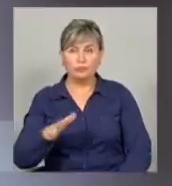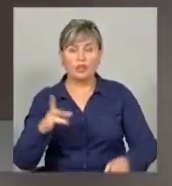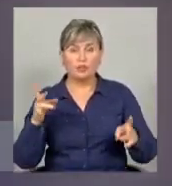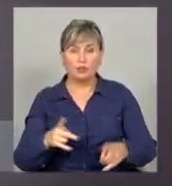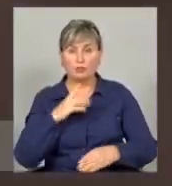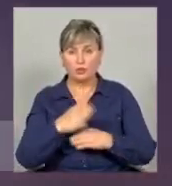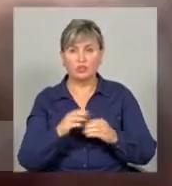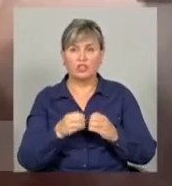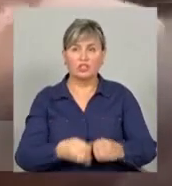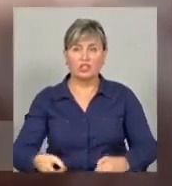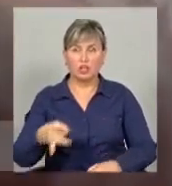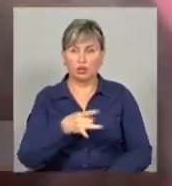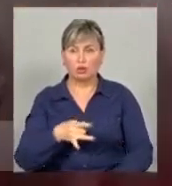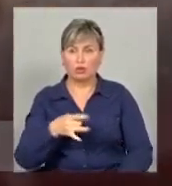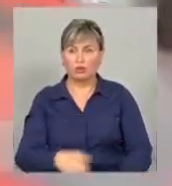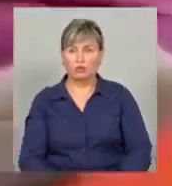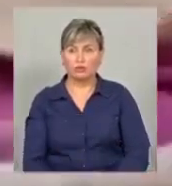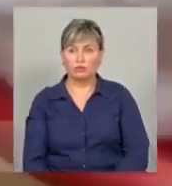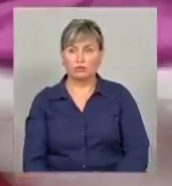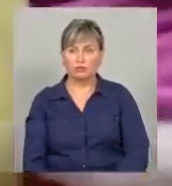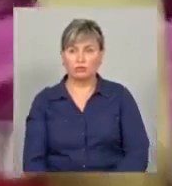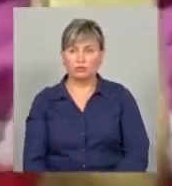почти 10 регионов.